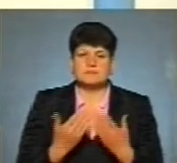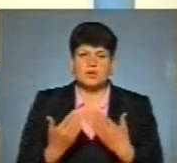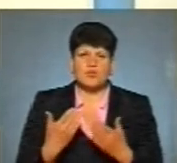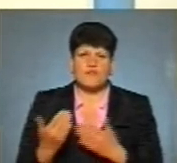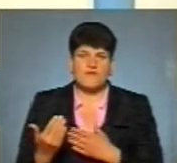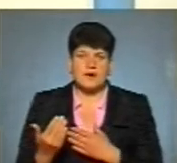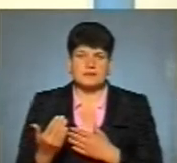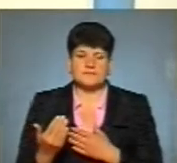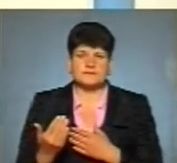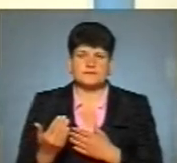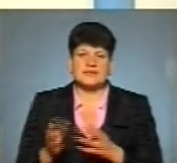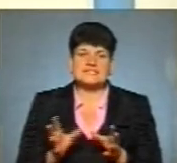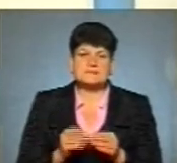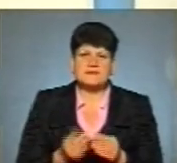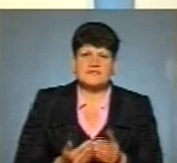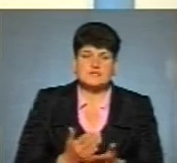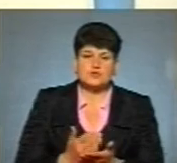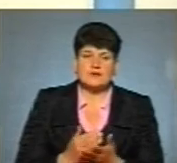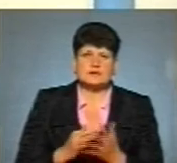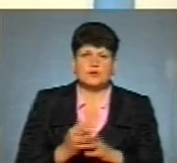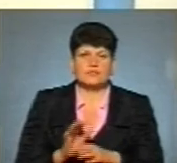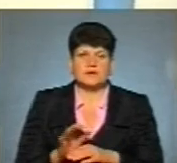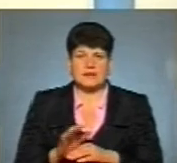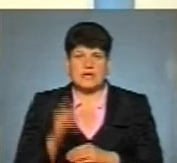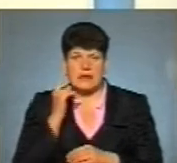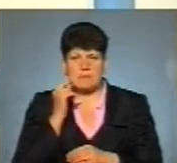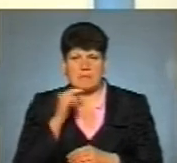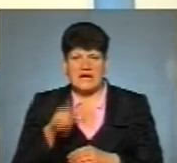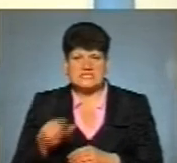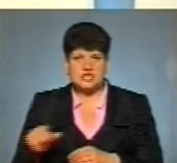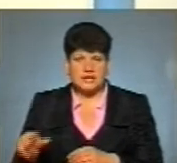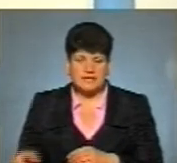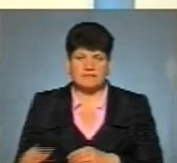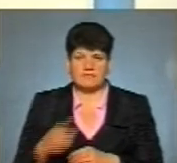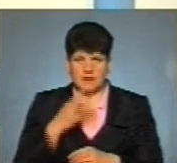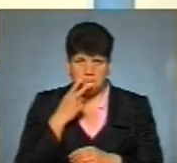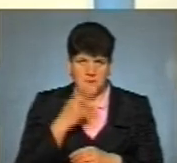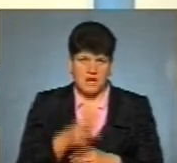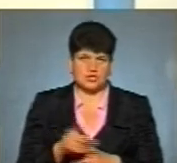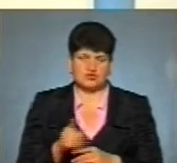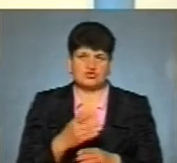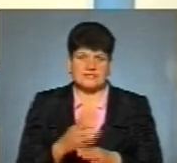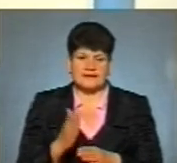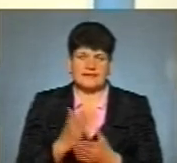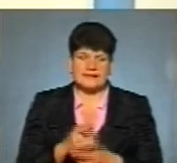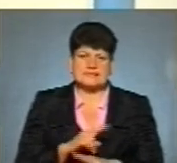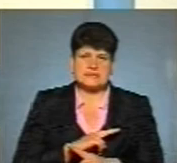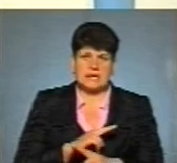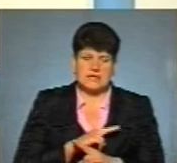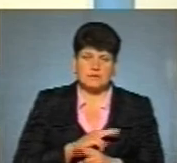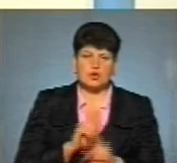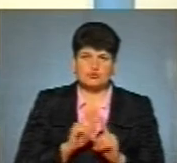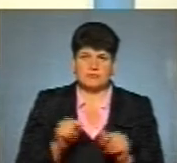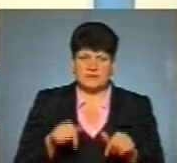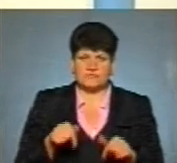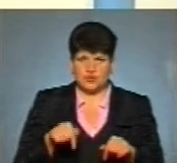спілкування, співіснування аграріїв і пасічників, тому що, бачите, частина є, що загибелі, особливо в нас в